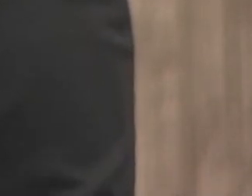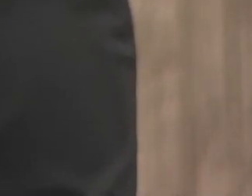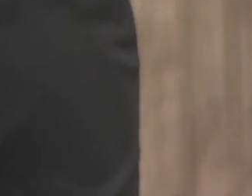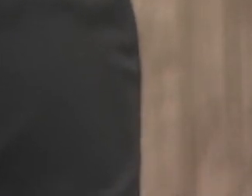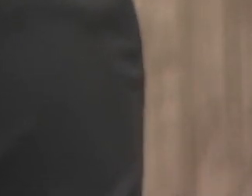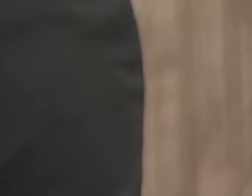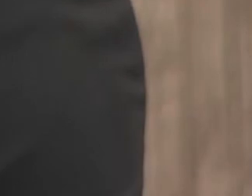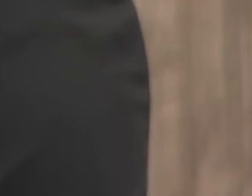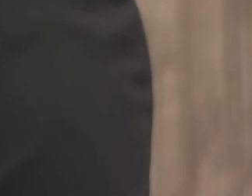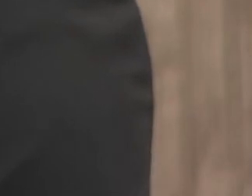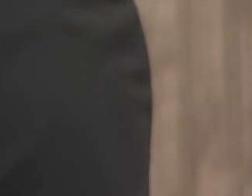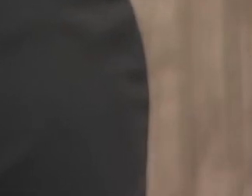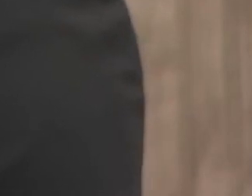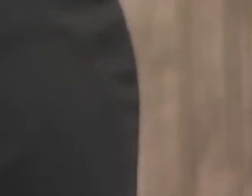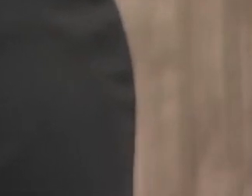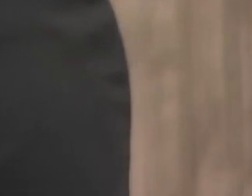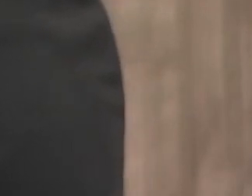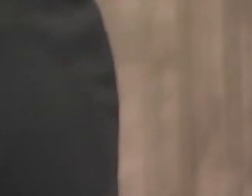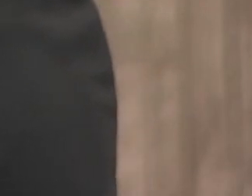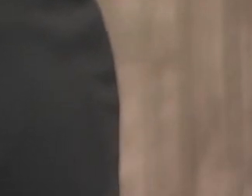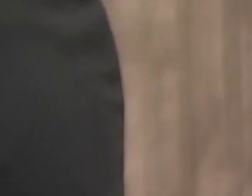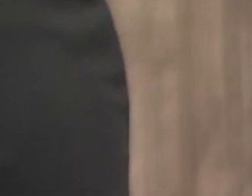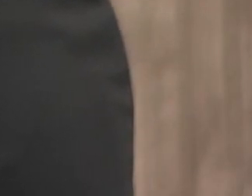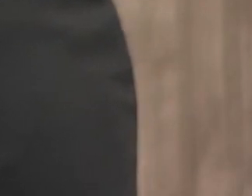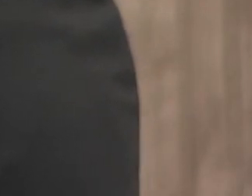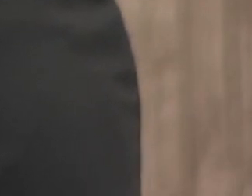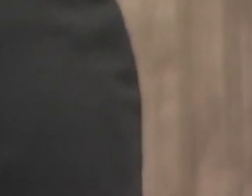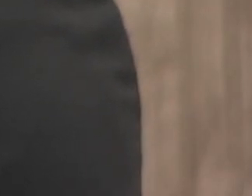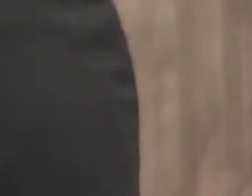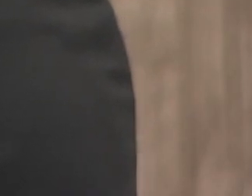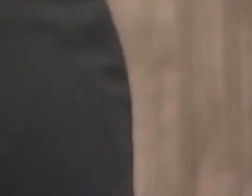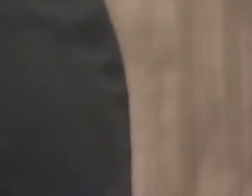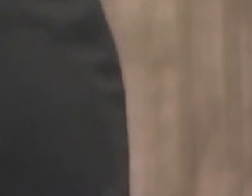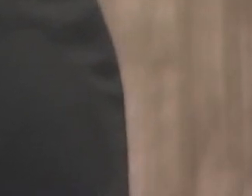lasciami sangue, quindi